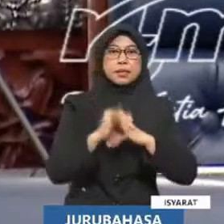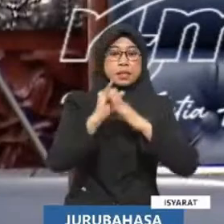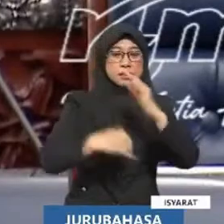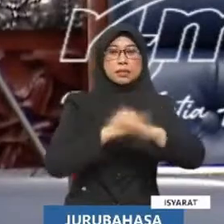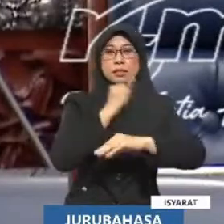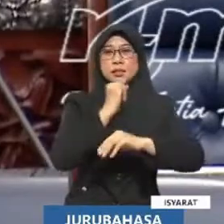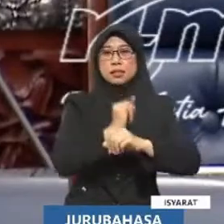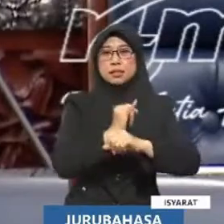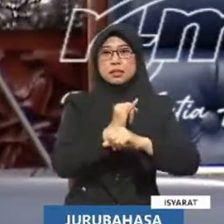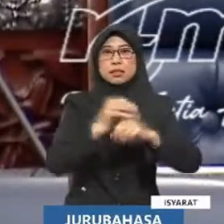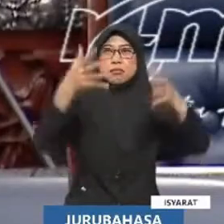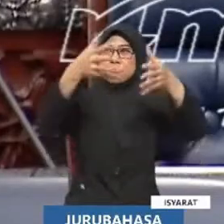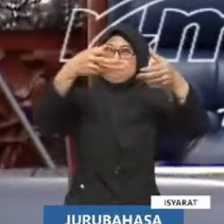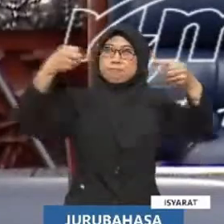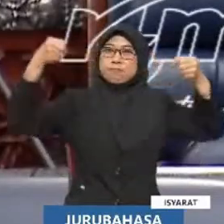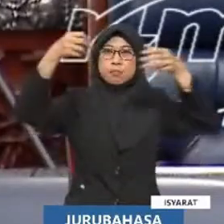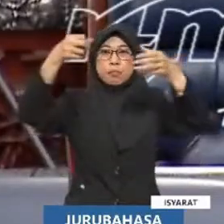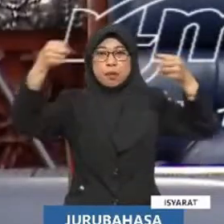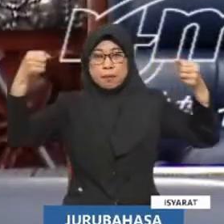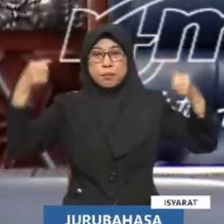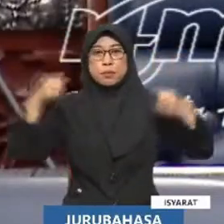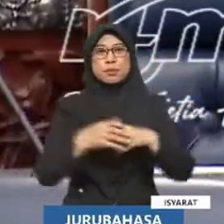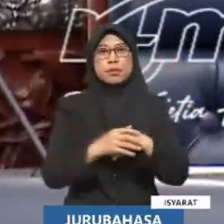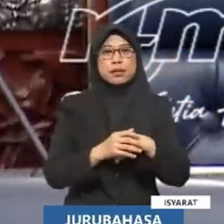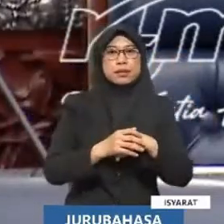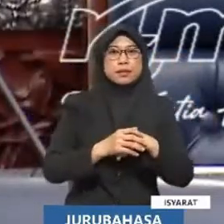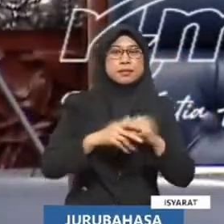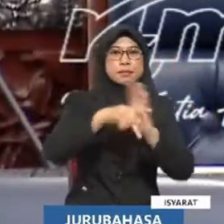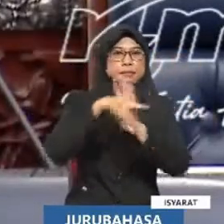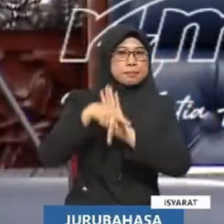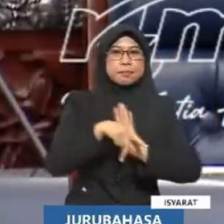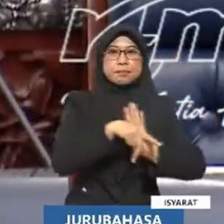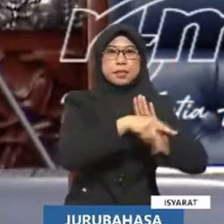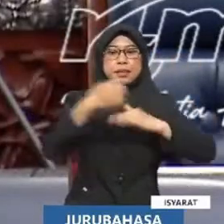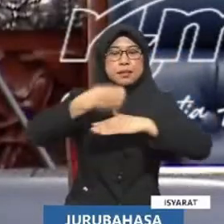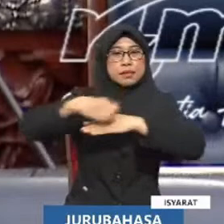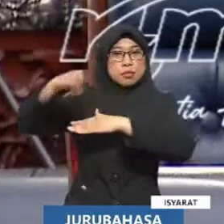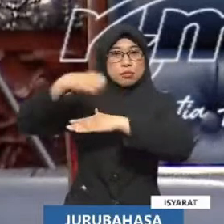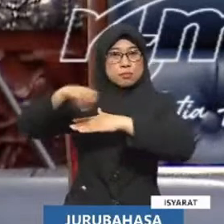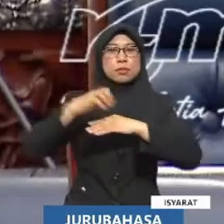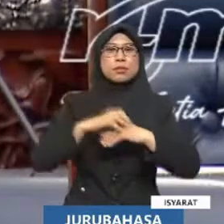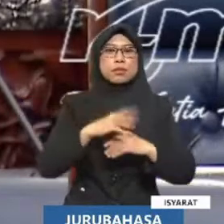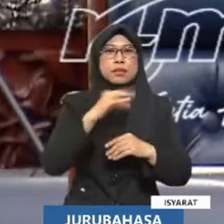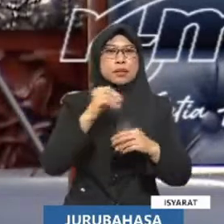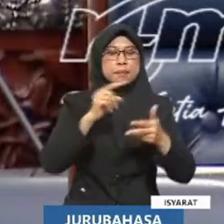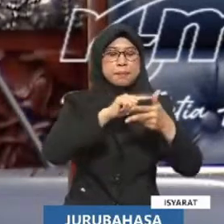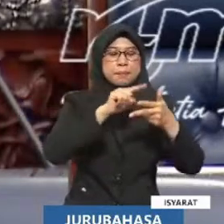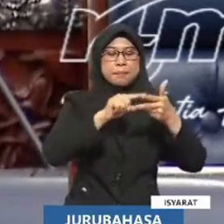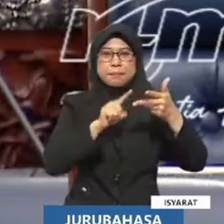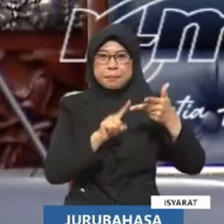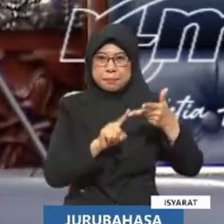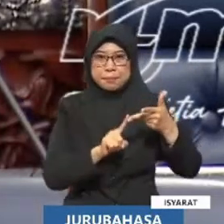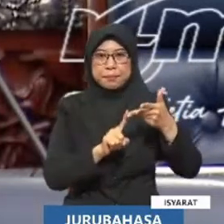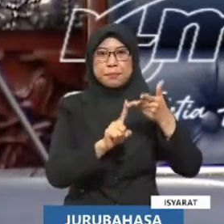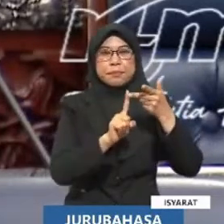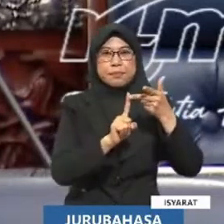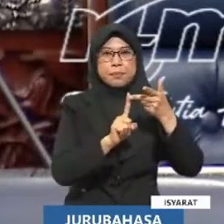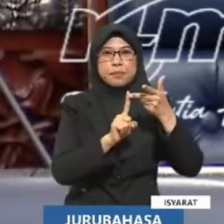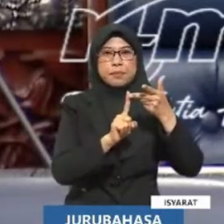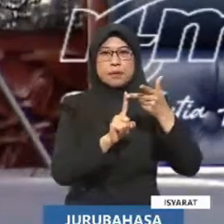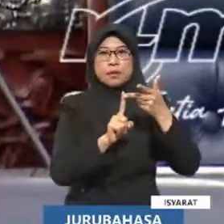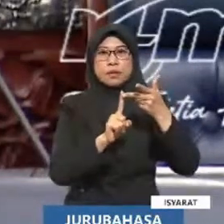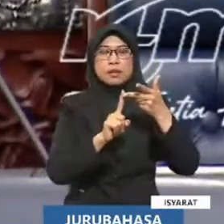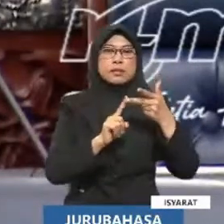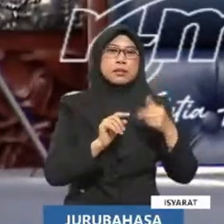Sorry International furniture fair dan juga esport UNICEF Eko biografi Syaikh